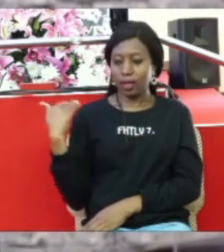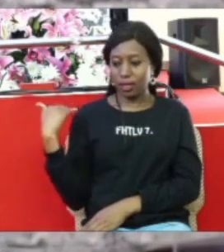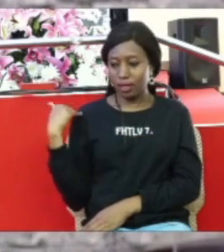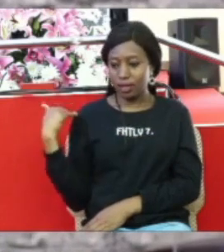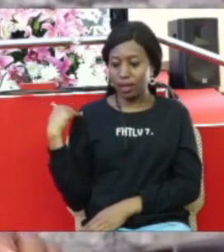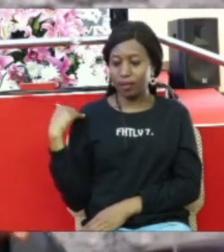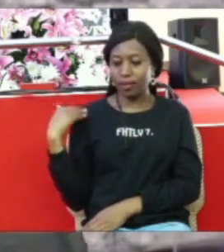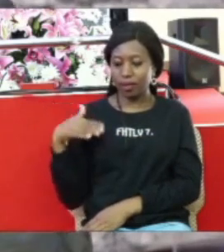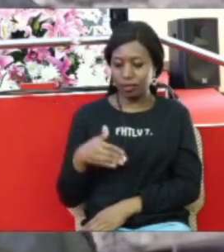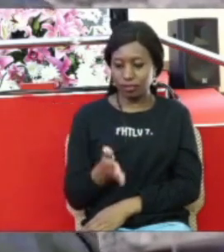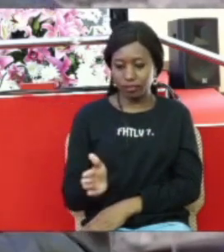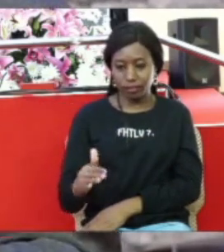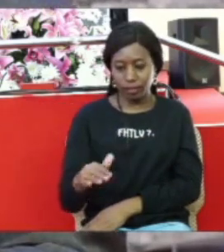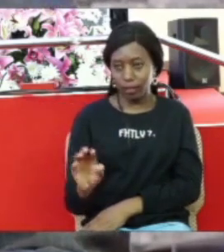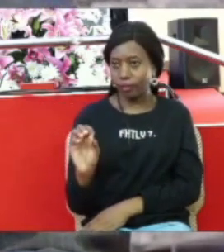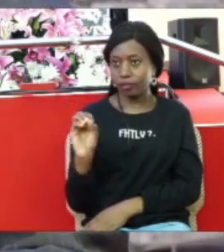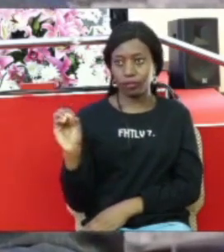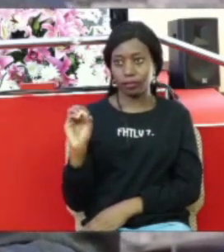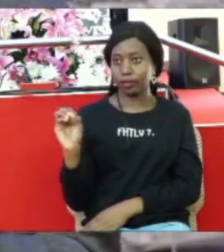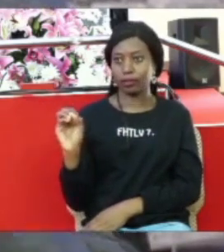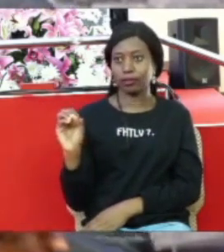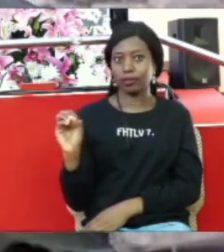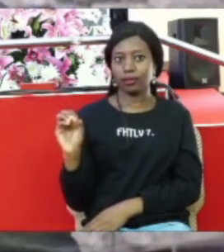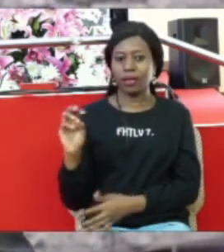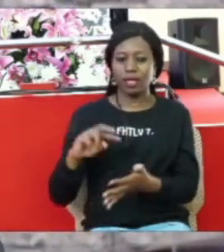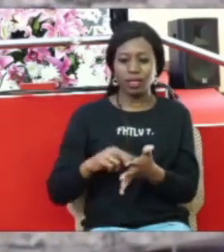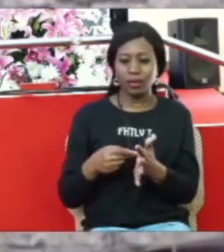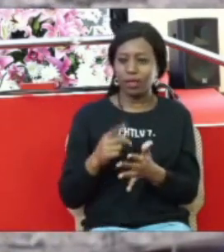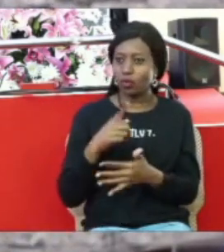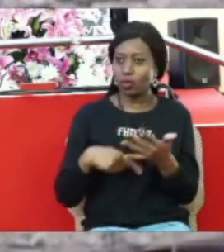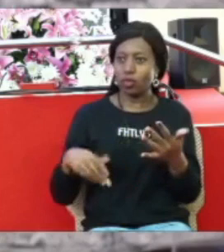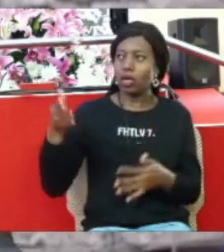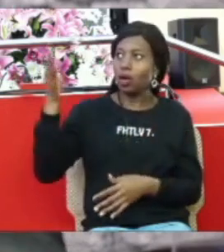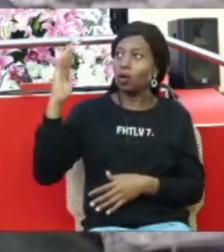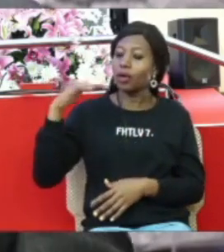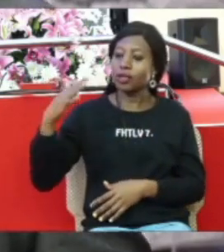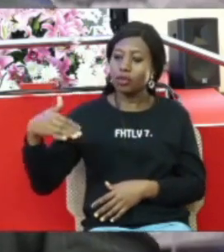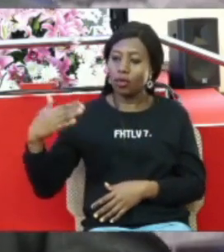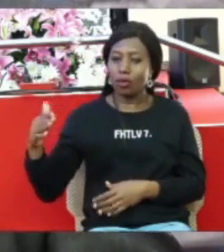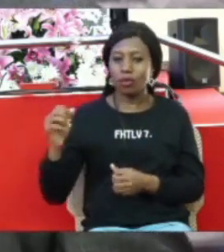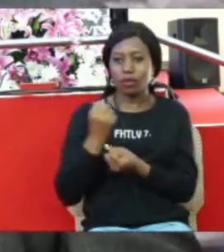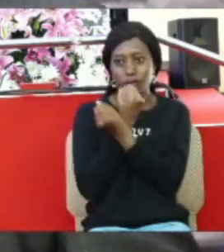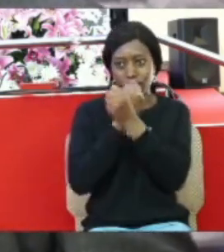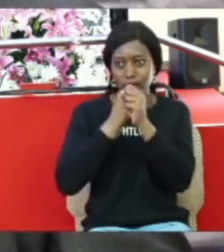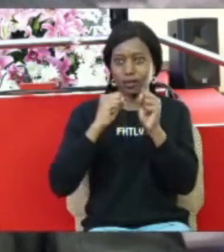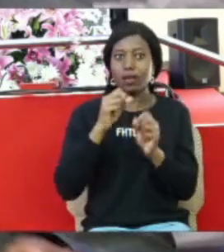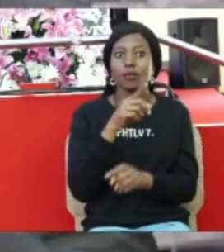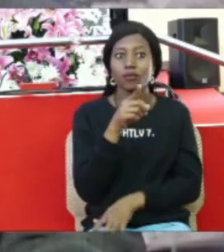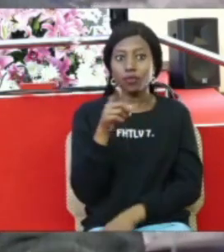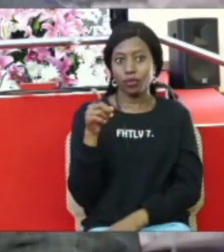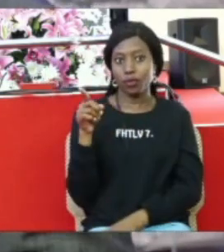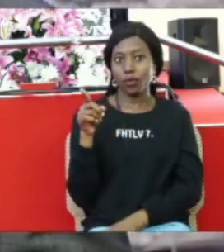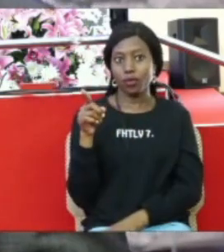There are some of us, Bwana ametuokoa kutoka kwa mambo kama hayo. Hata wakati anakuambia usitokee hii, teremkia hapa.